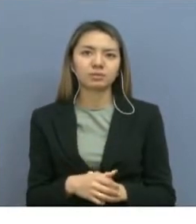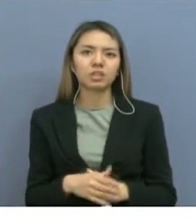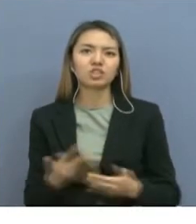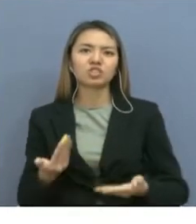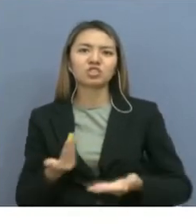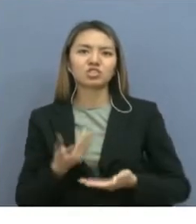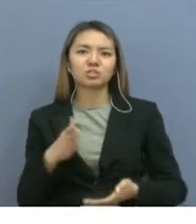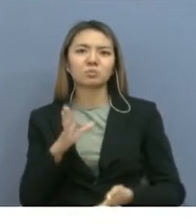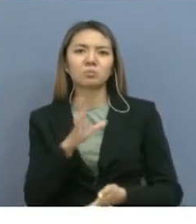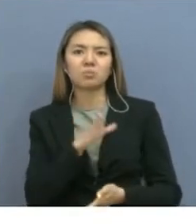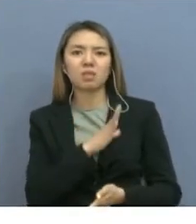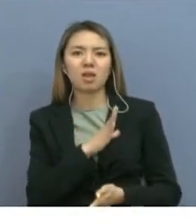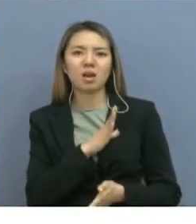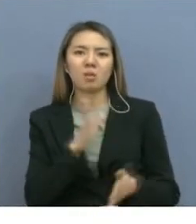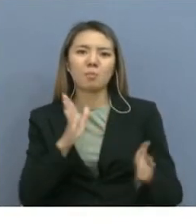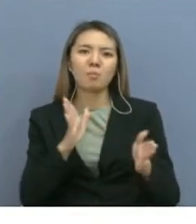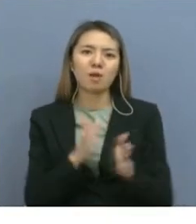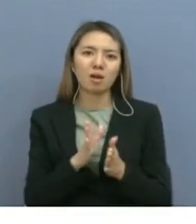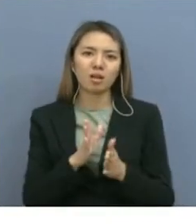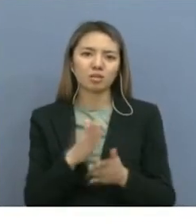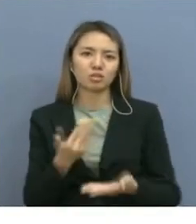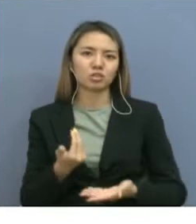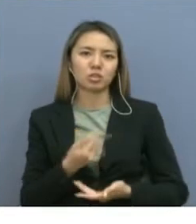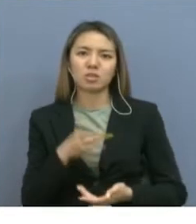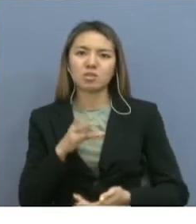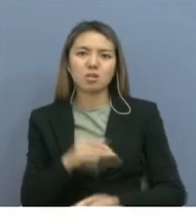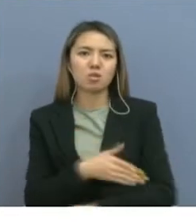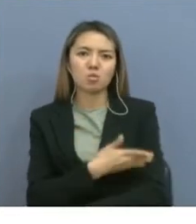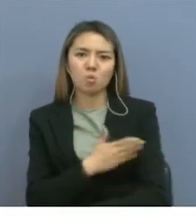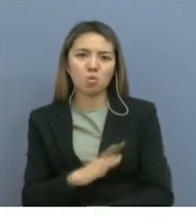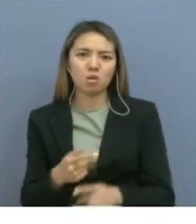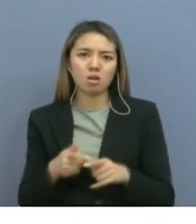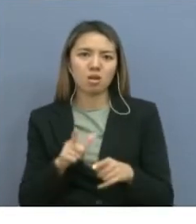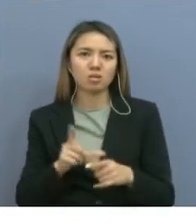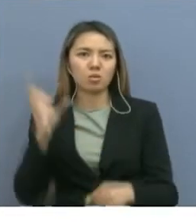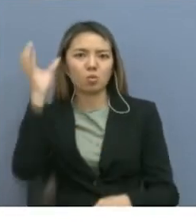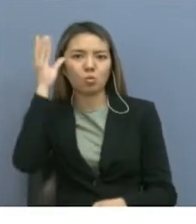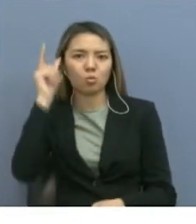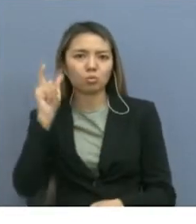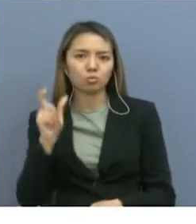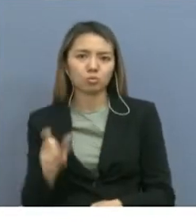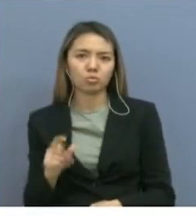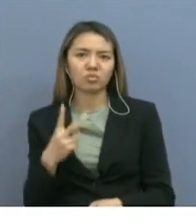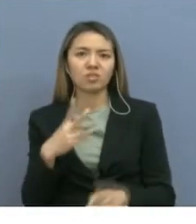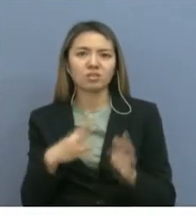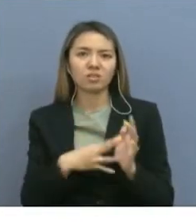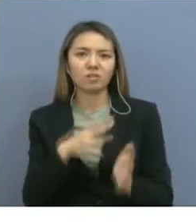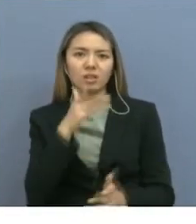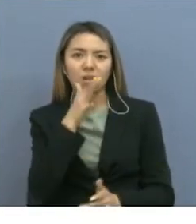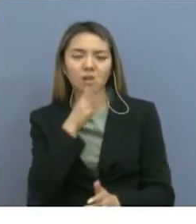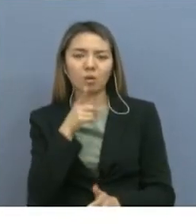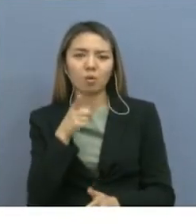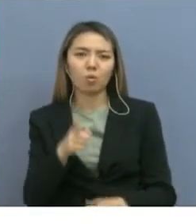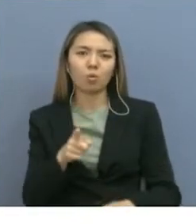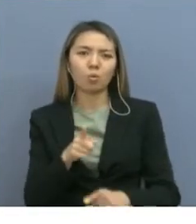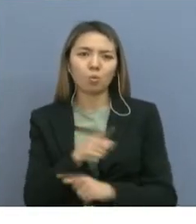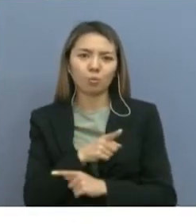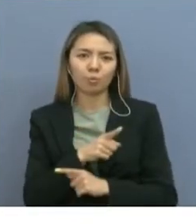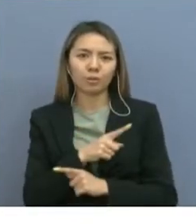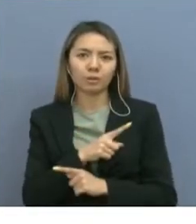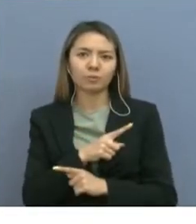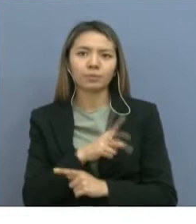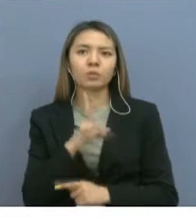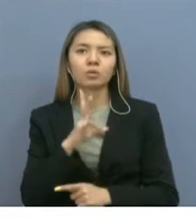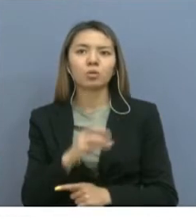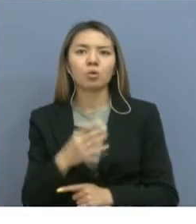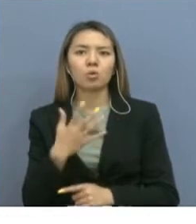болып, не бары 29 жыл ғана өмір сүрді. Соның өзінде сол оның